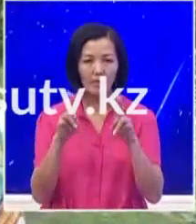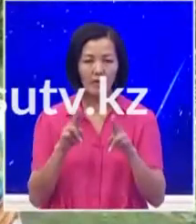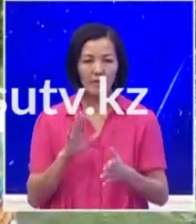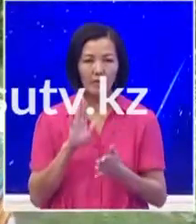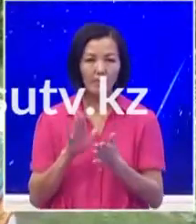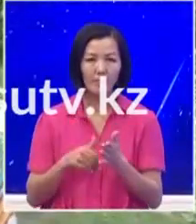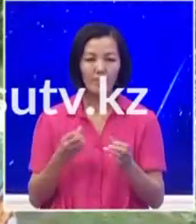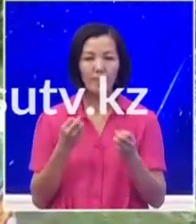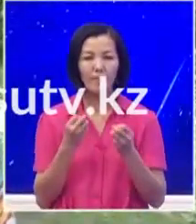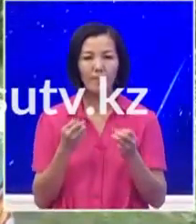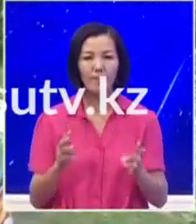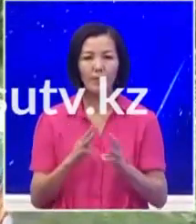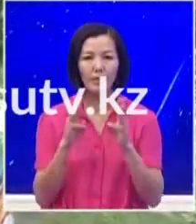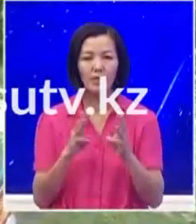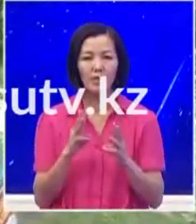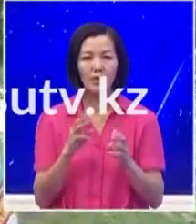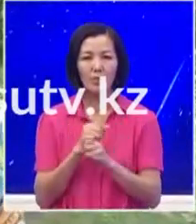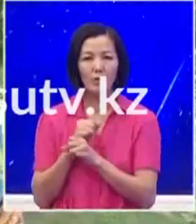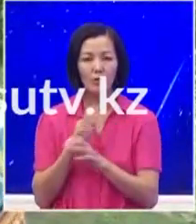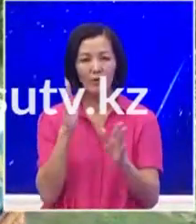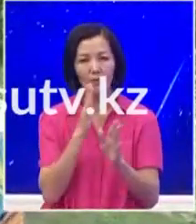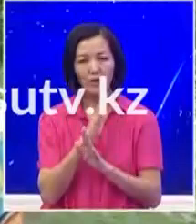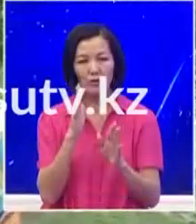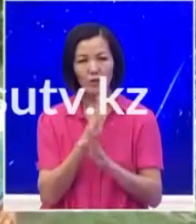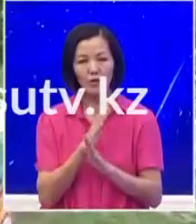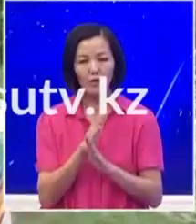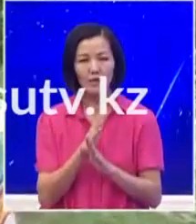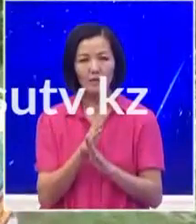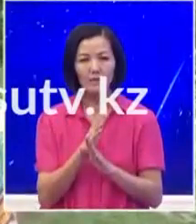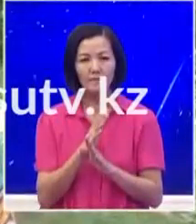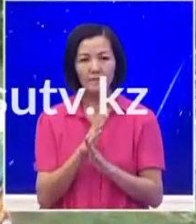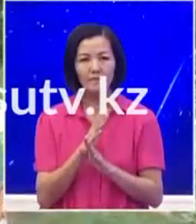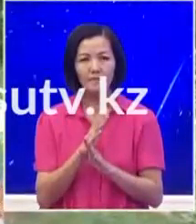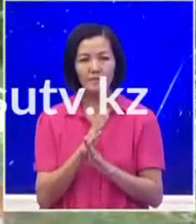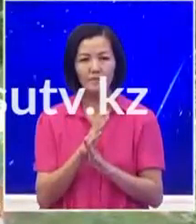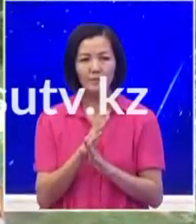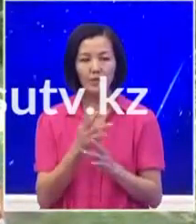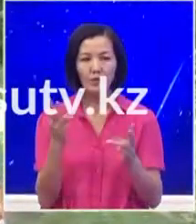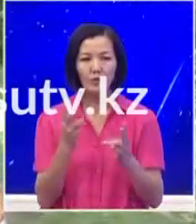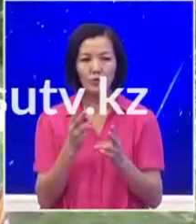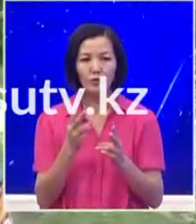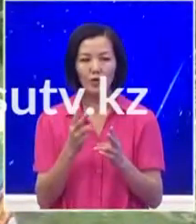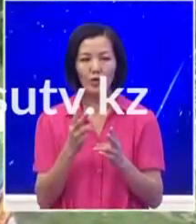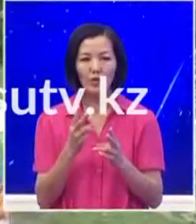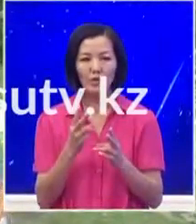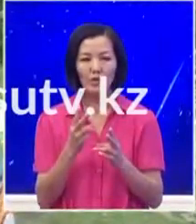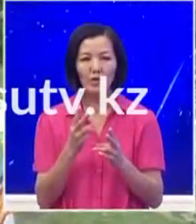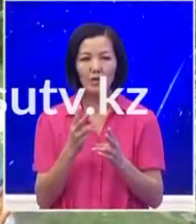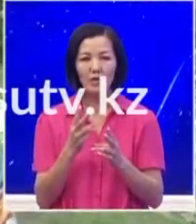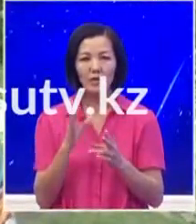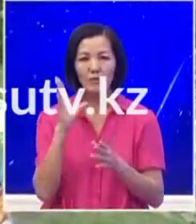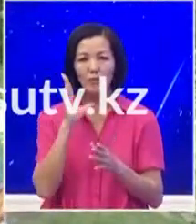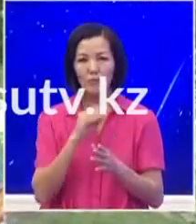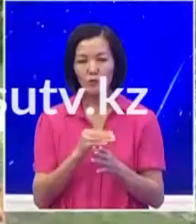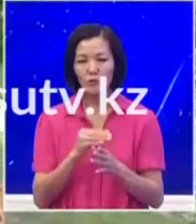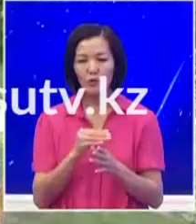пожарной безопасности при отдыхе на природе. При купании в необорудованных местах есть угроза, то, что дно может быть